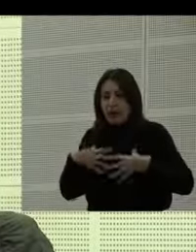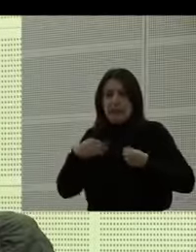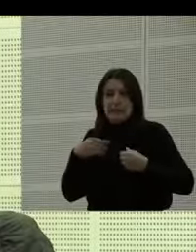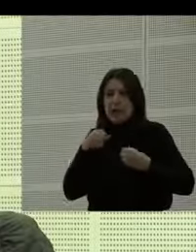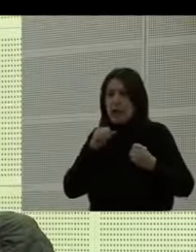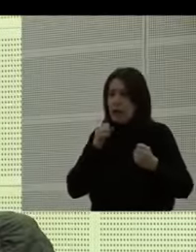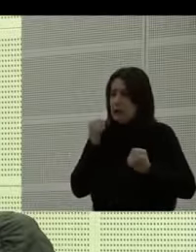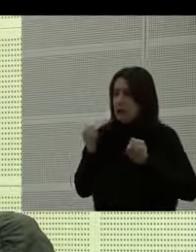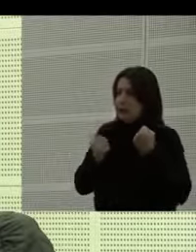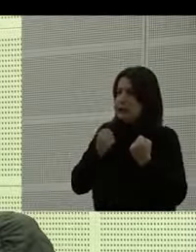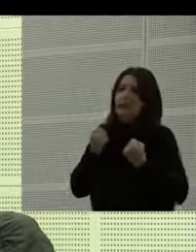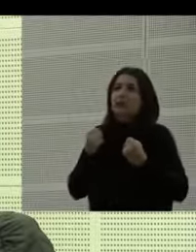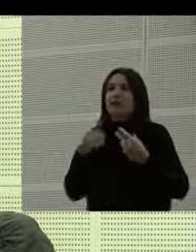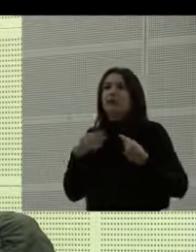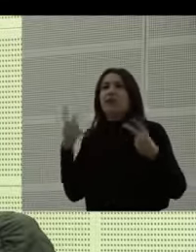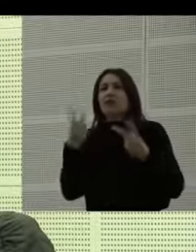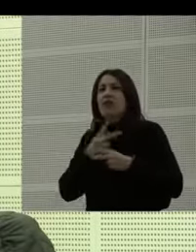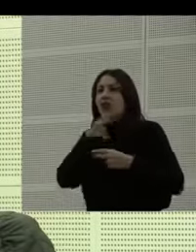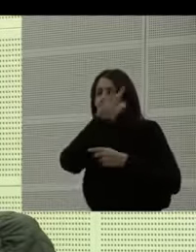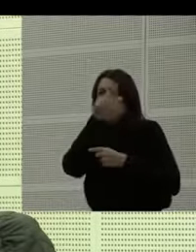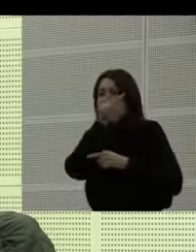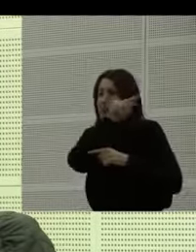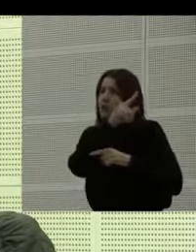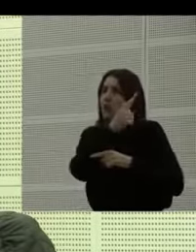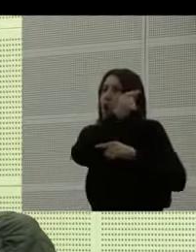ma il principe si sposerà con un'altra donna.